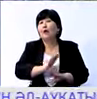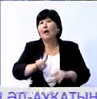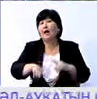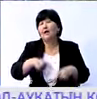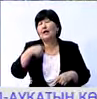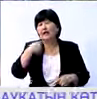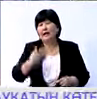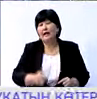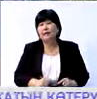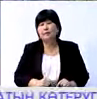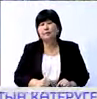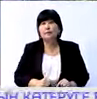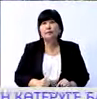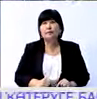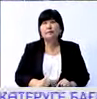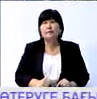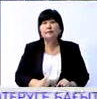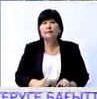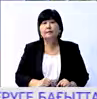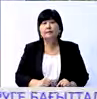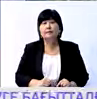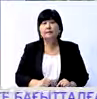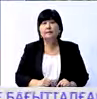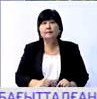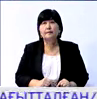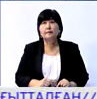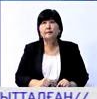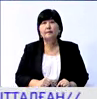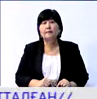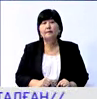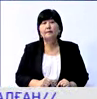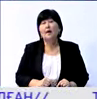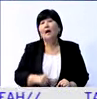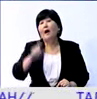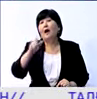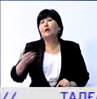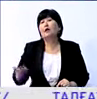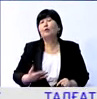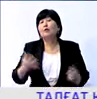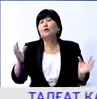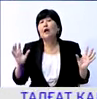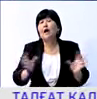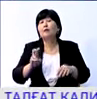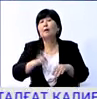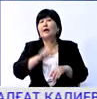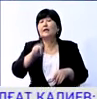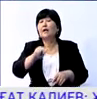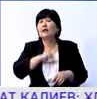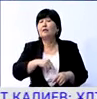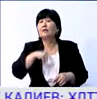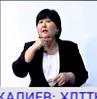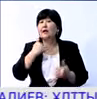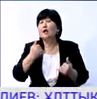Ерболат Тұрсынғожа, Бекболат Әбденов, Досхан Сәтбай, Қызылорда телеарнасы. Адам өміріне араша болған дәрігерлердің еңбегі қашанда